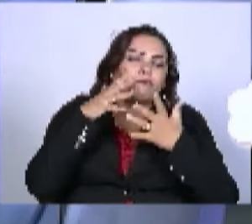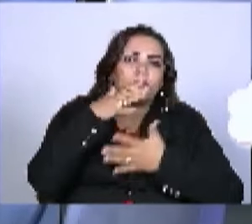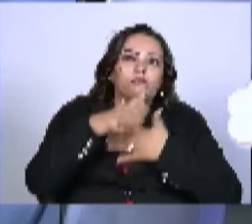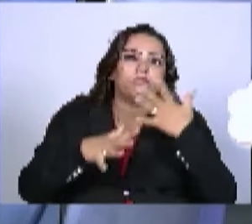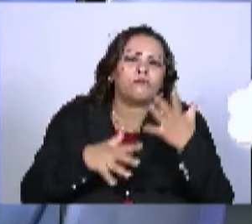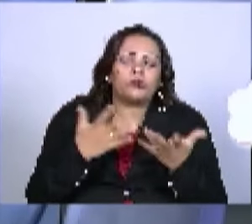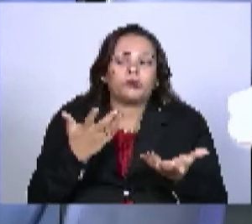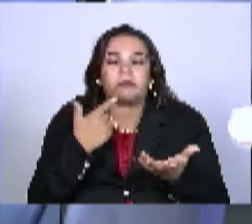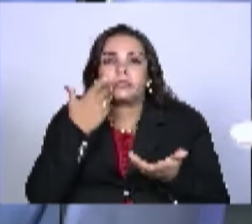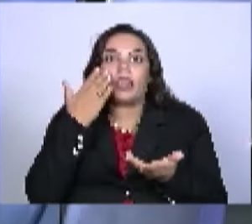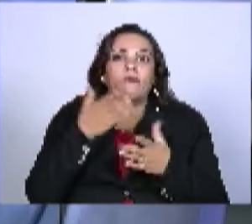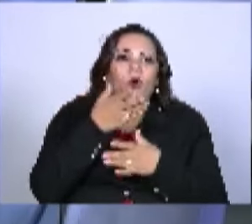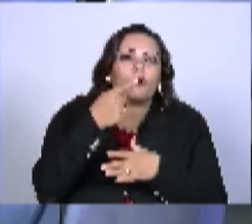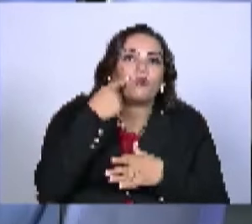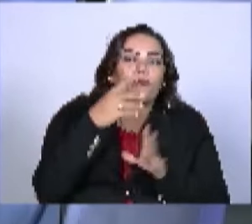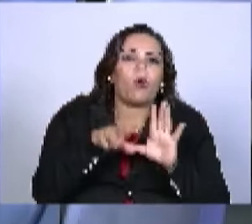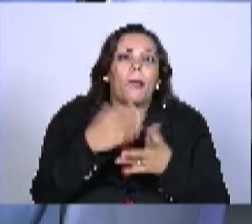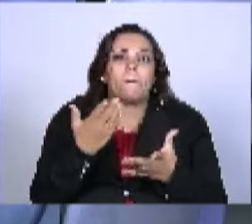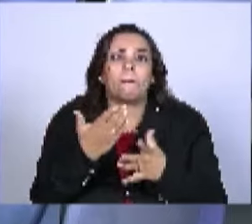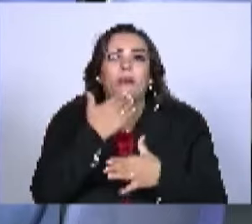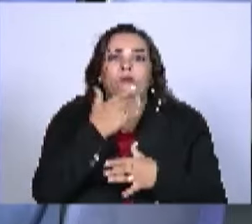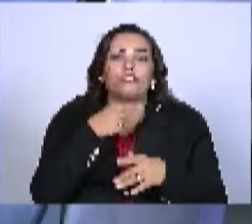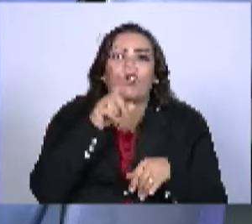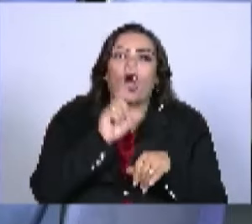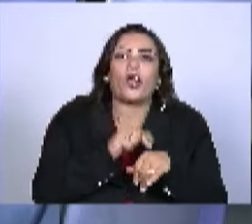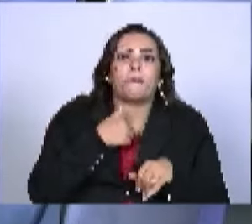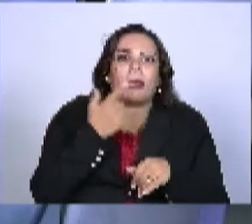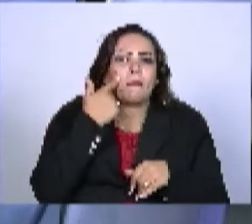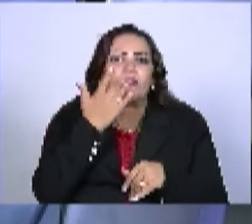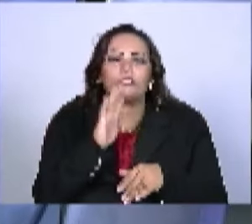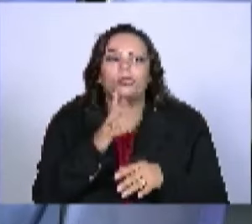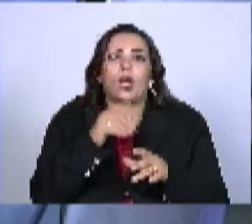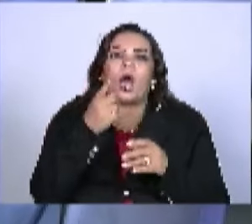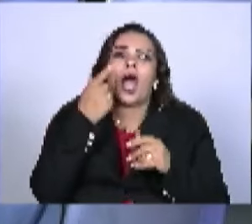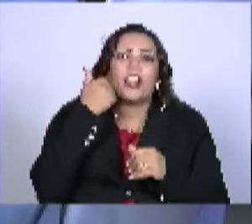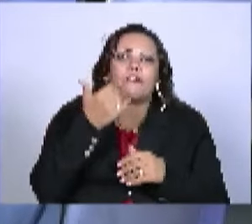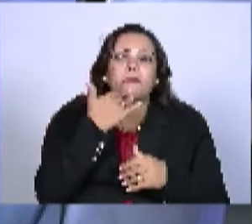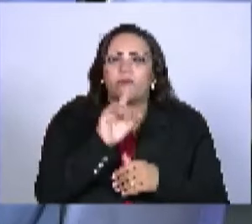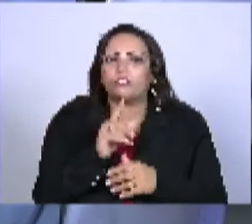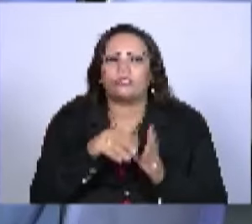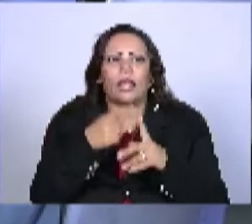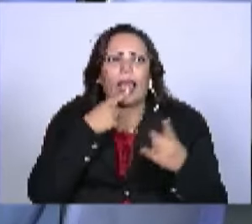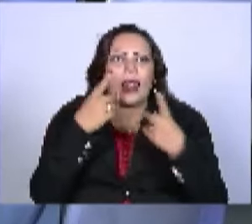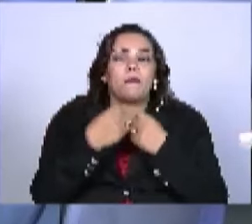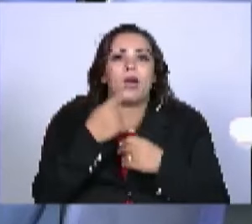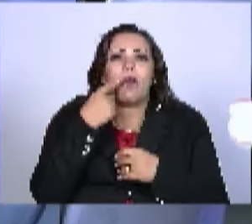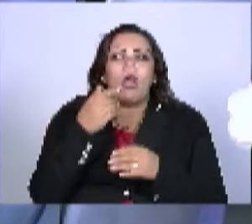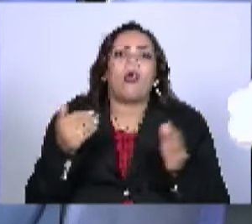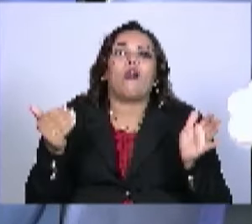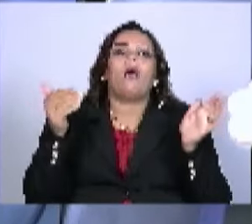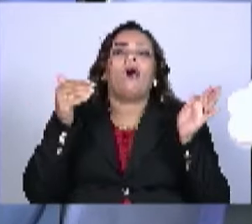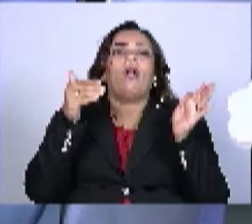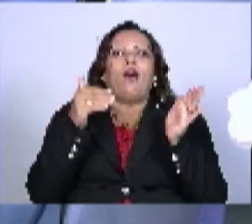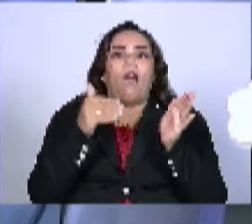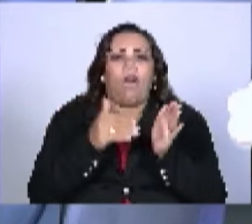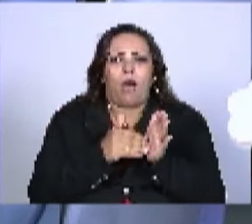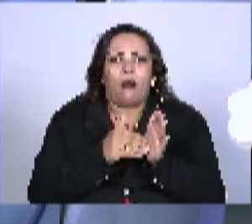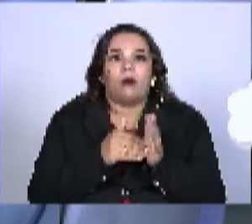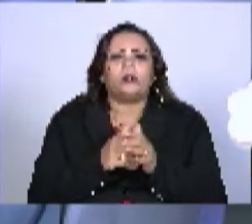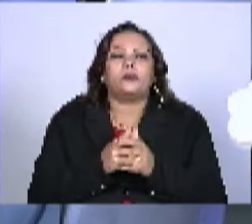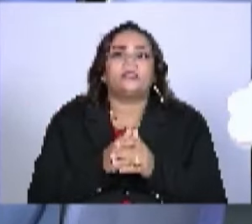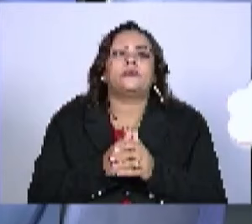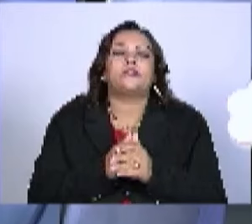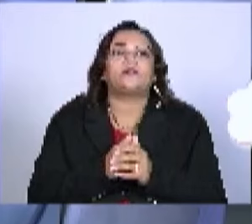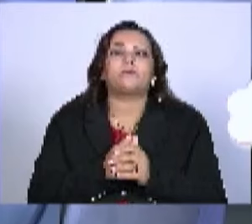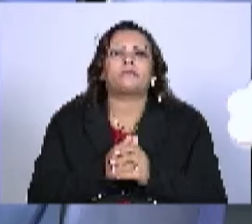اني مش عارفه اوصل له ومش معاه حد معرفه اكلمه حتى ا في